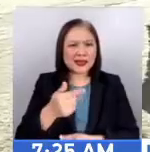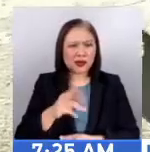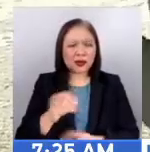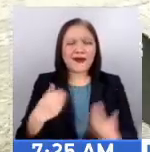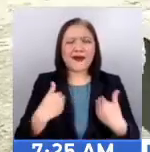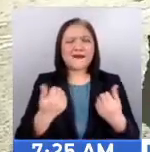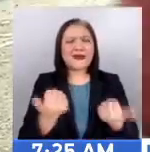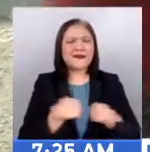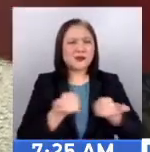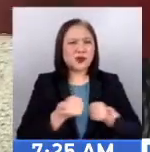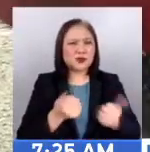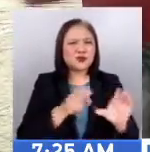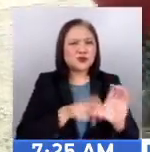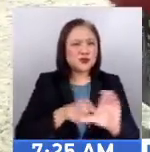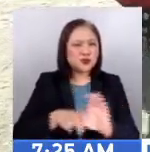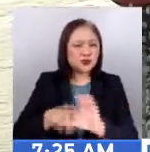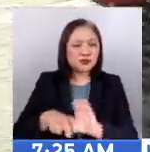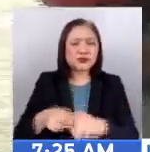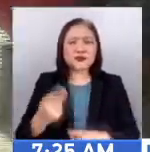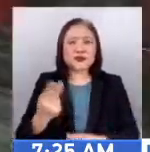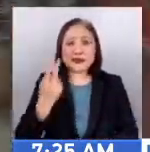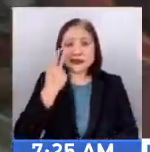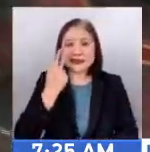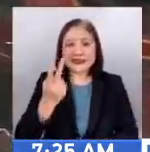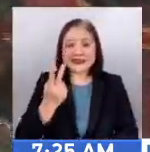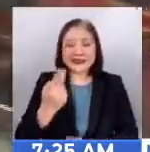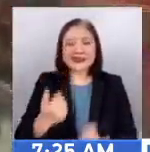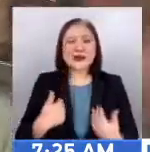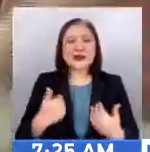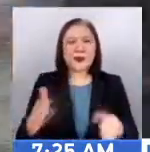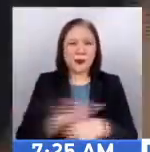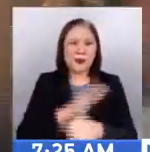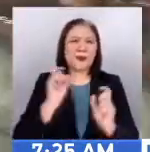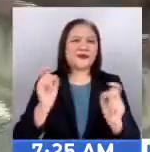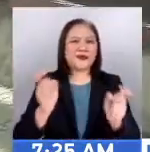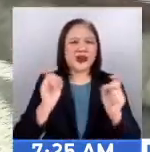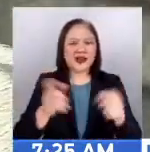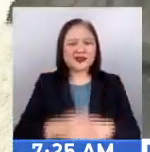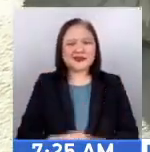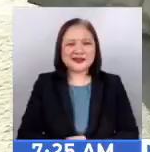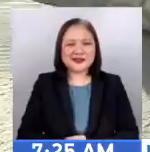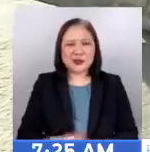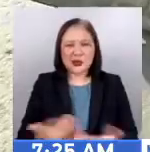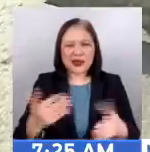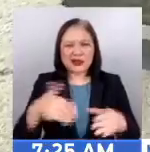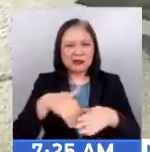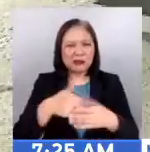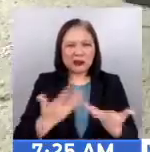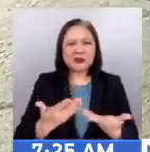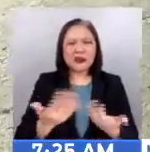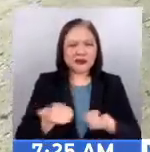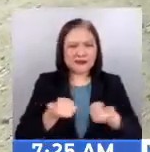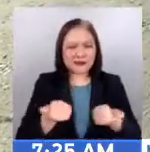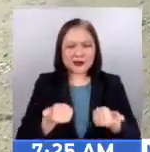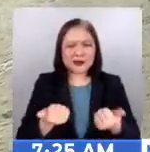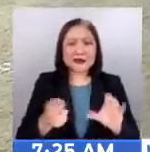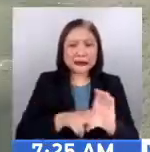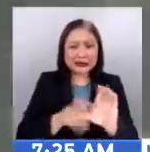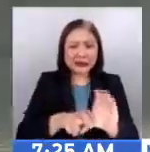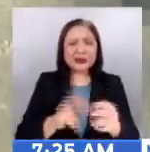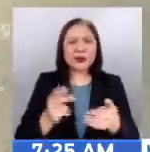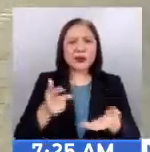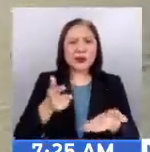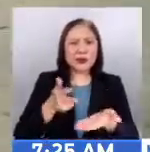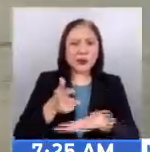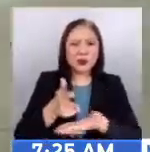Pero sa akin, nakikita natin ngayon na talagang mabilis na puno, eh. Walang espasyo na si nanay, talagang sumasakay pa lang, umaandar na yung jeep.